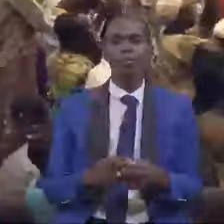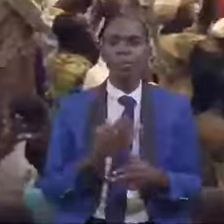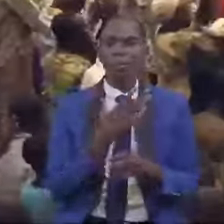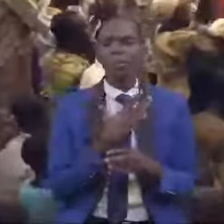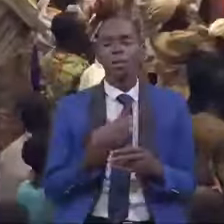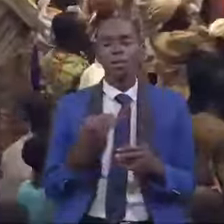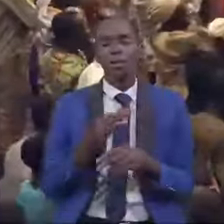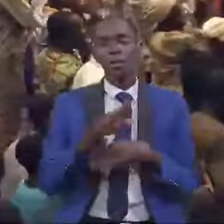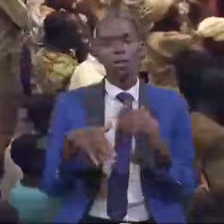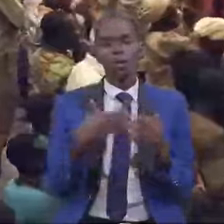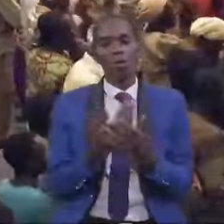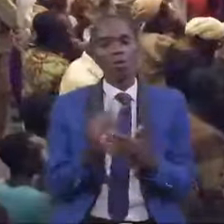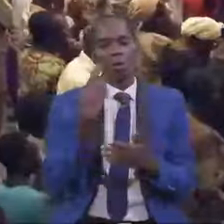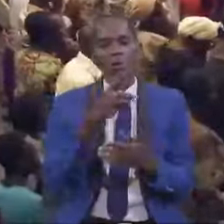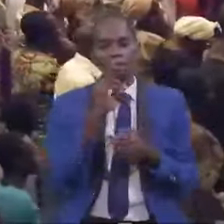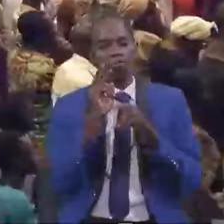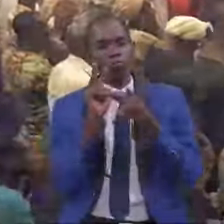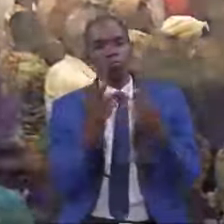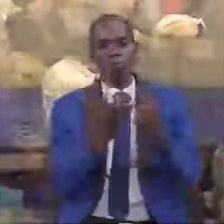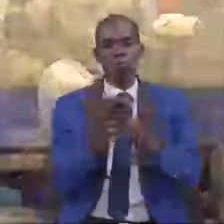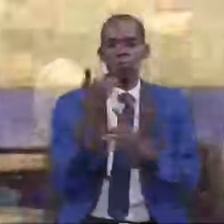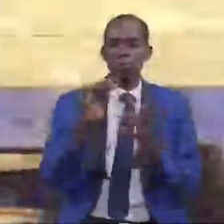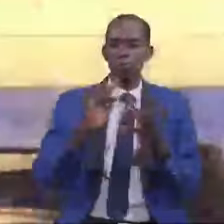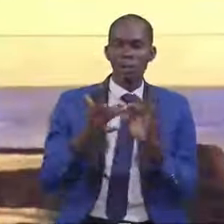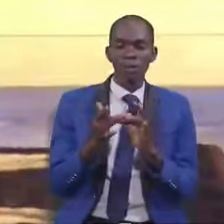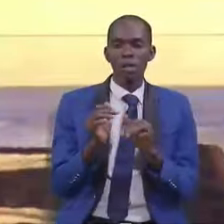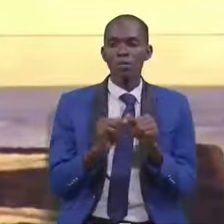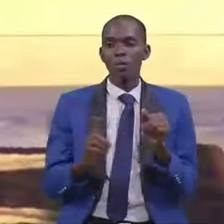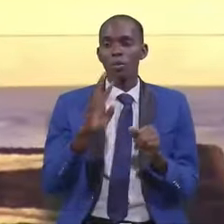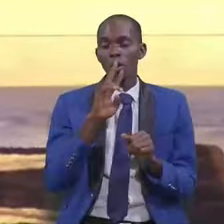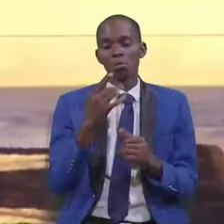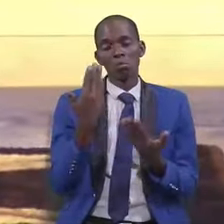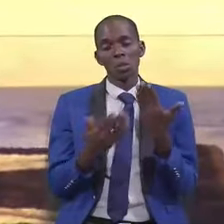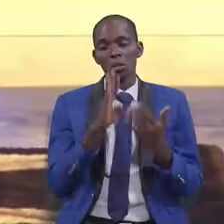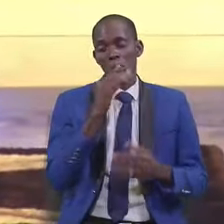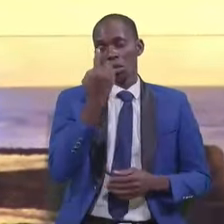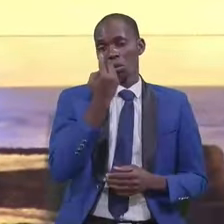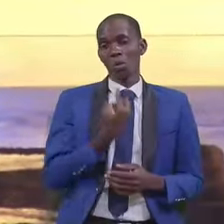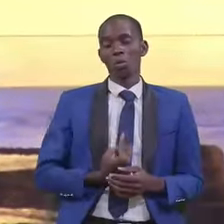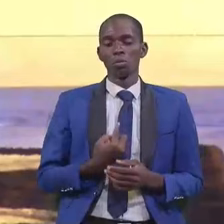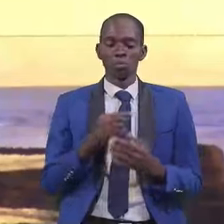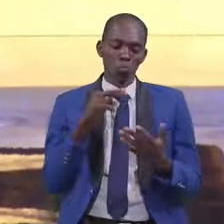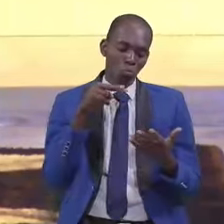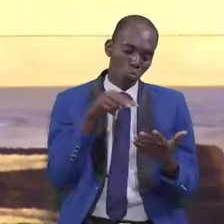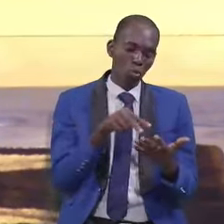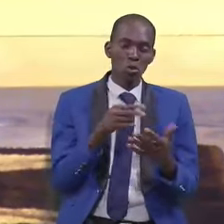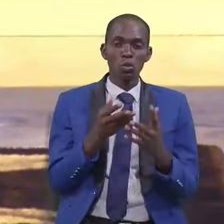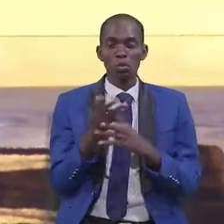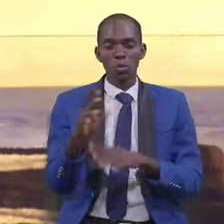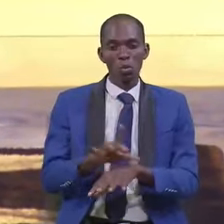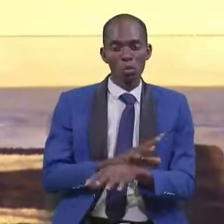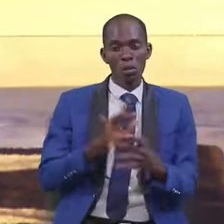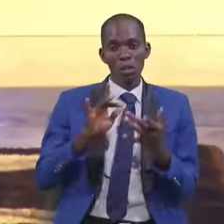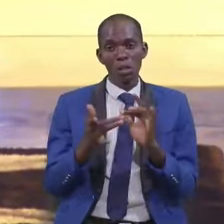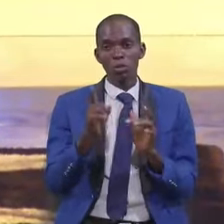Ceux qui sont en ligne, où que vous soyez dans votre chambre, vous êtes connectés, vous connectez à